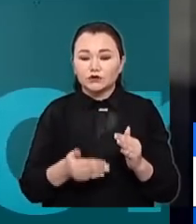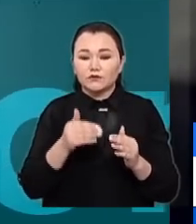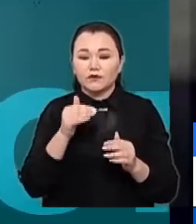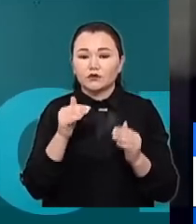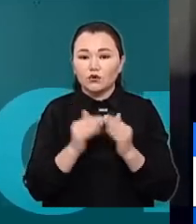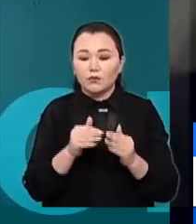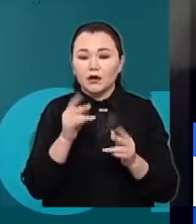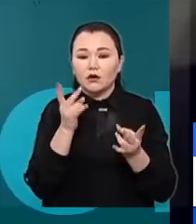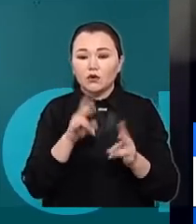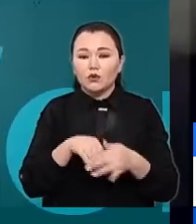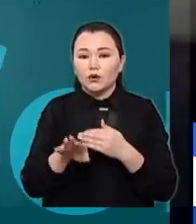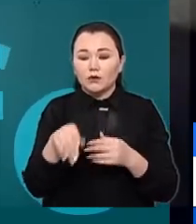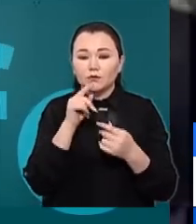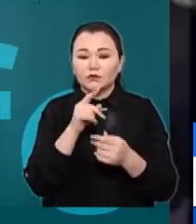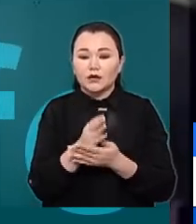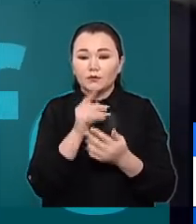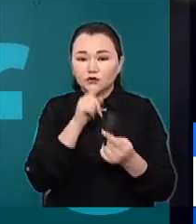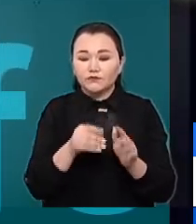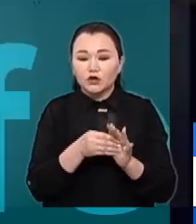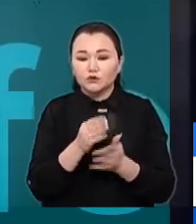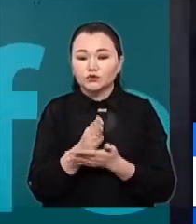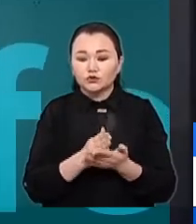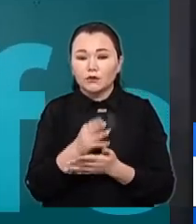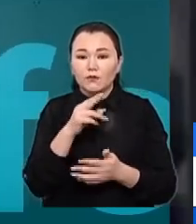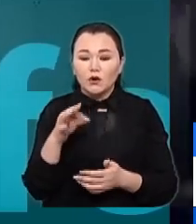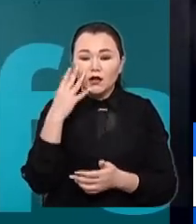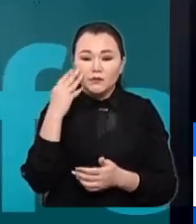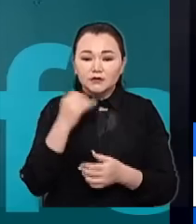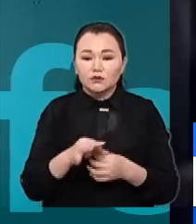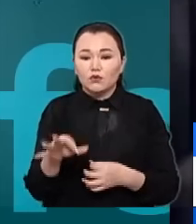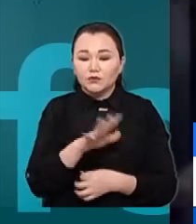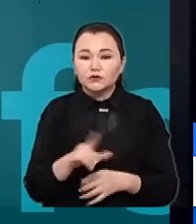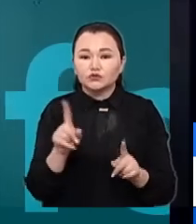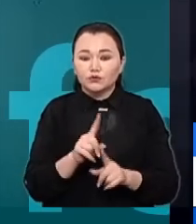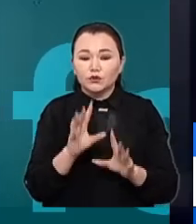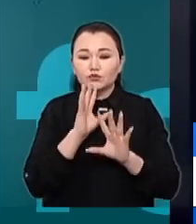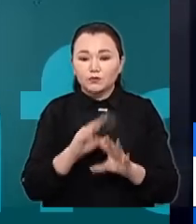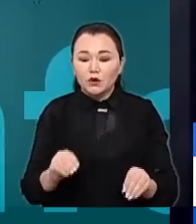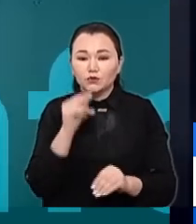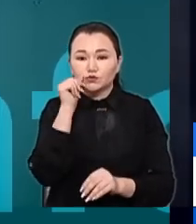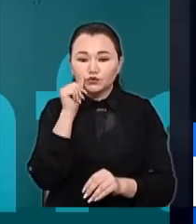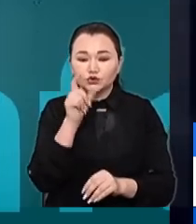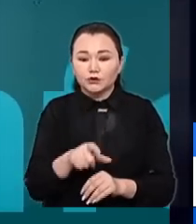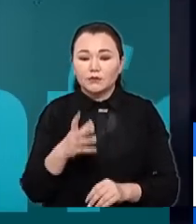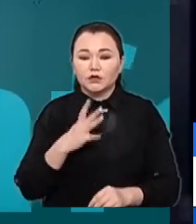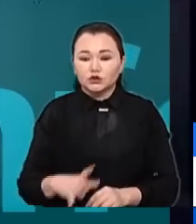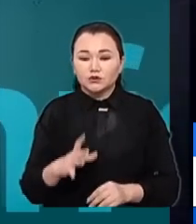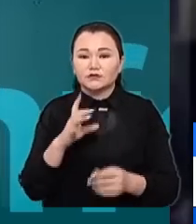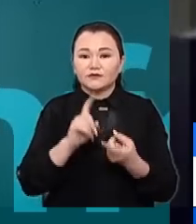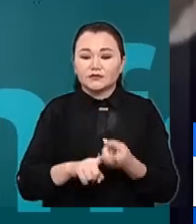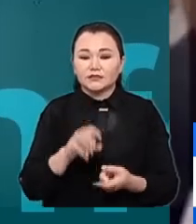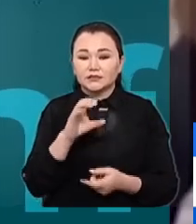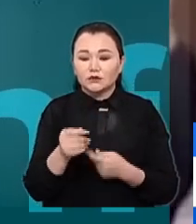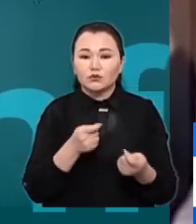по словам сотрудников антикоррупционной службы по Алматинской области чтобы успокоить мужчину им пришлось связаться